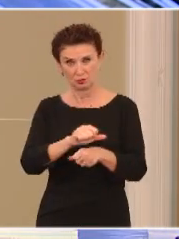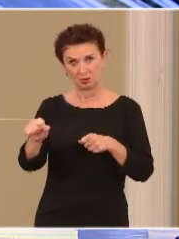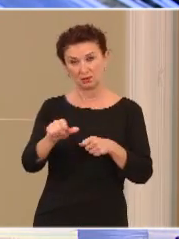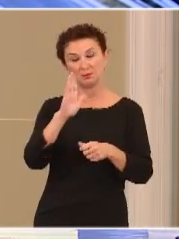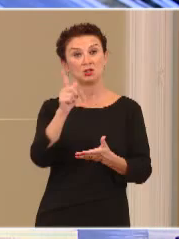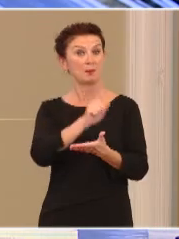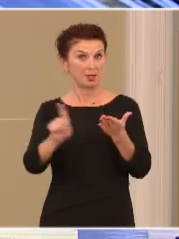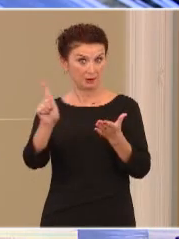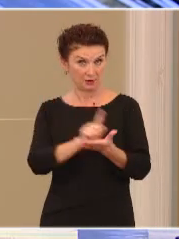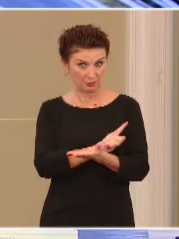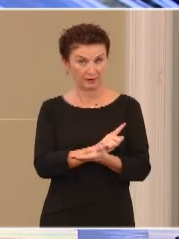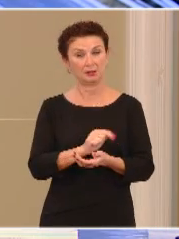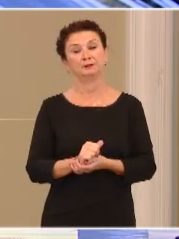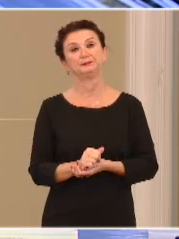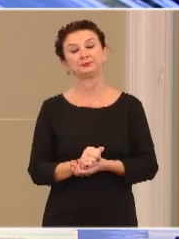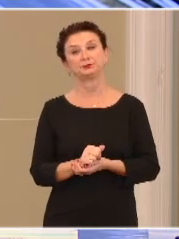miejsca.